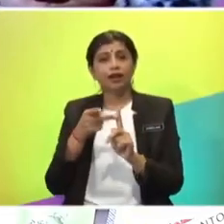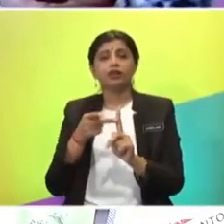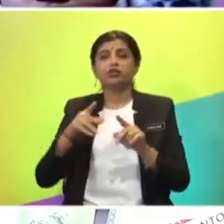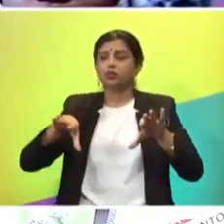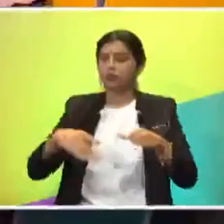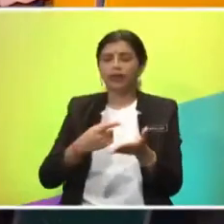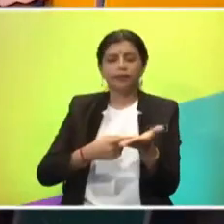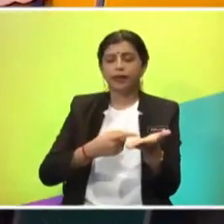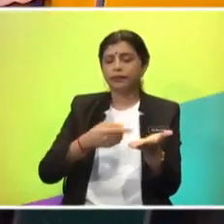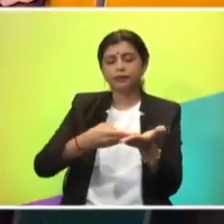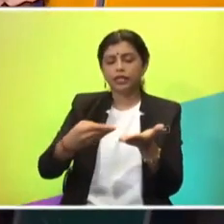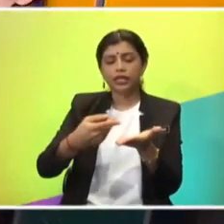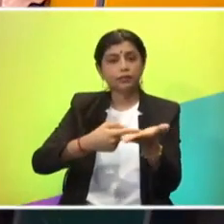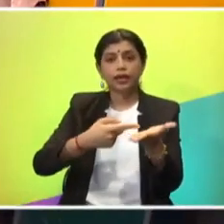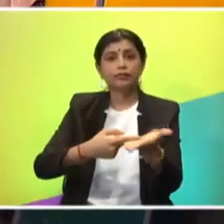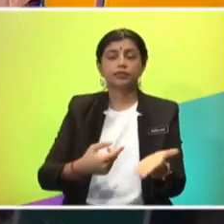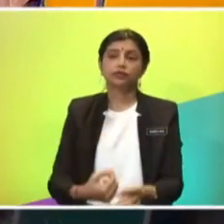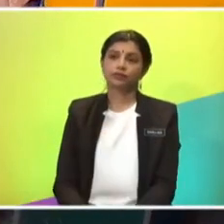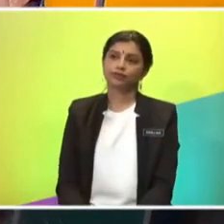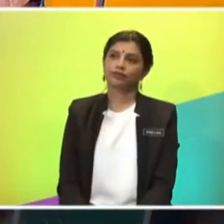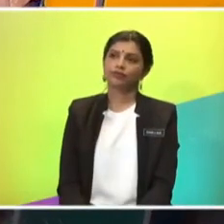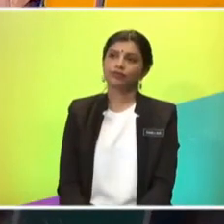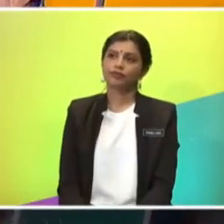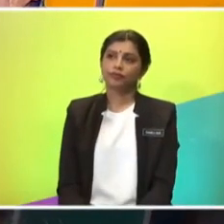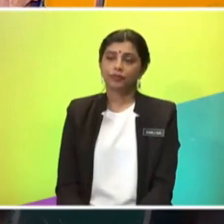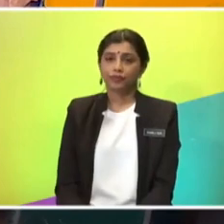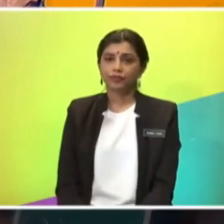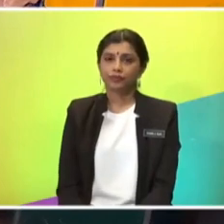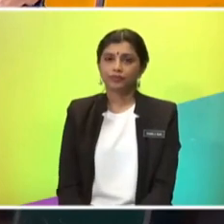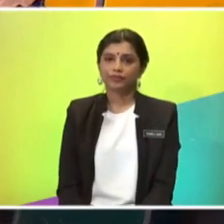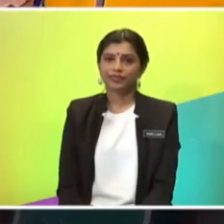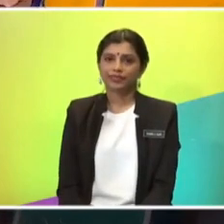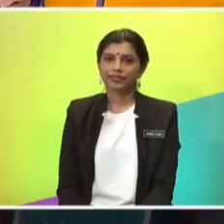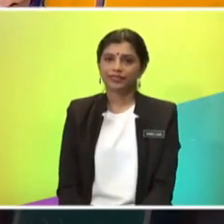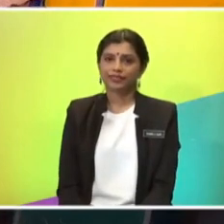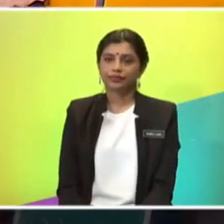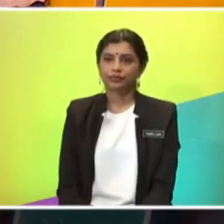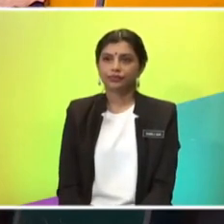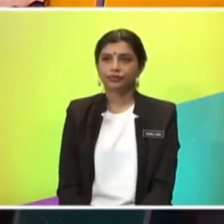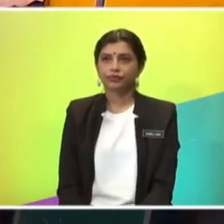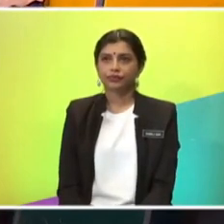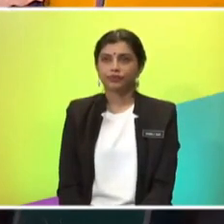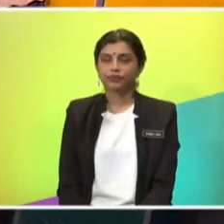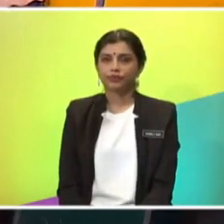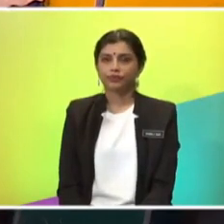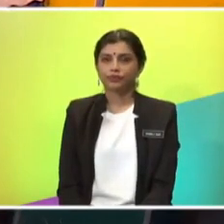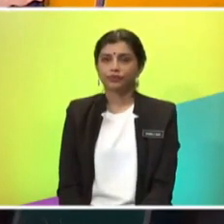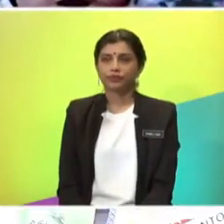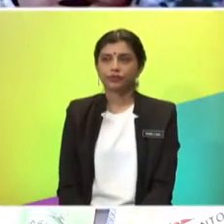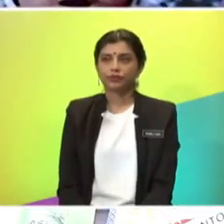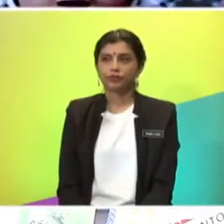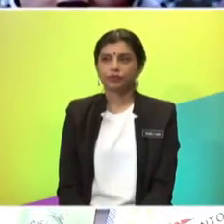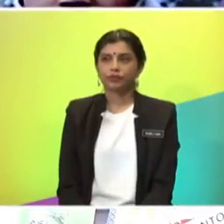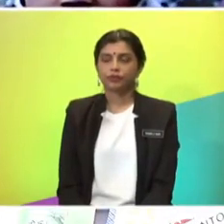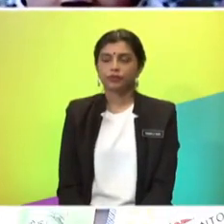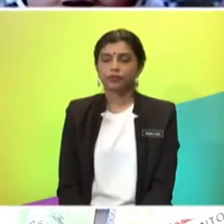Baik, dan apa nama ni, cikgu, kalau kita kata tadi kita memberi penekanan kepada